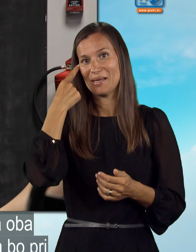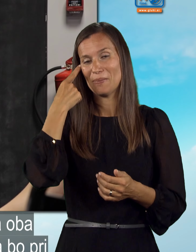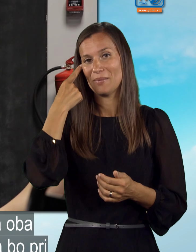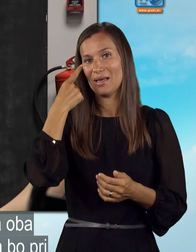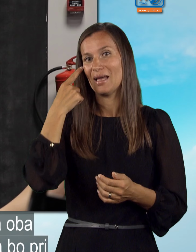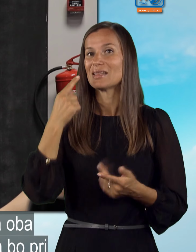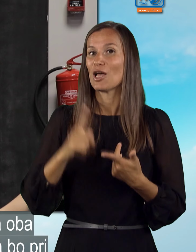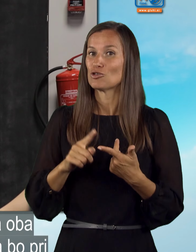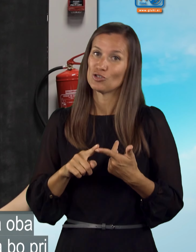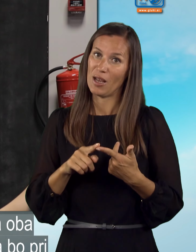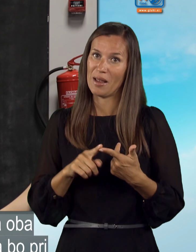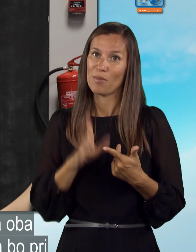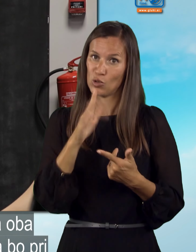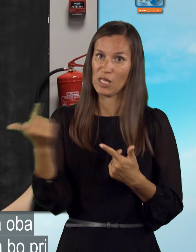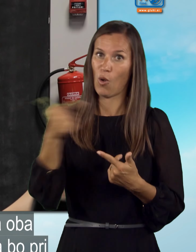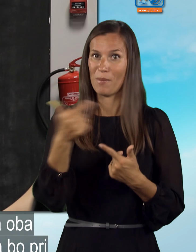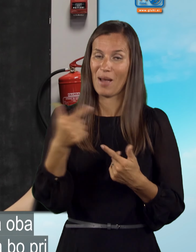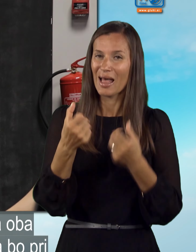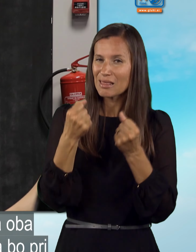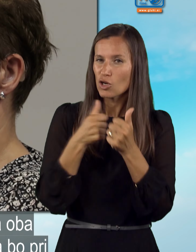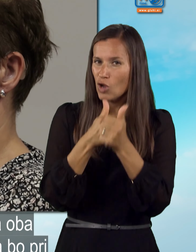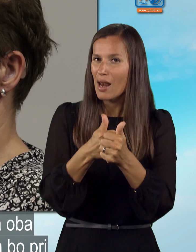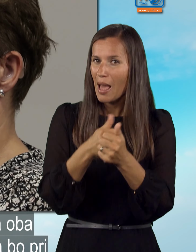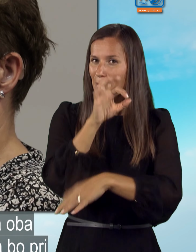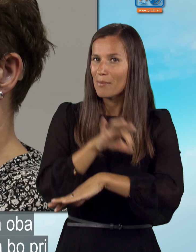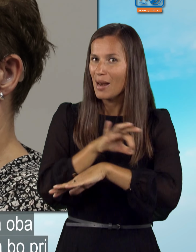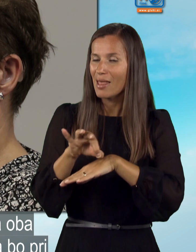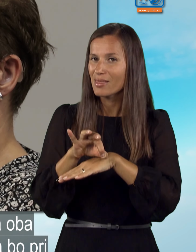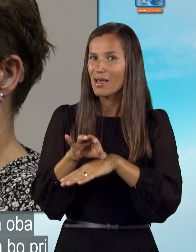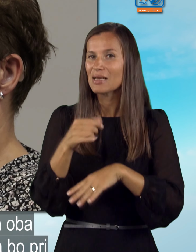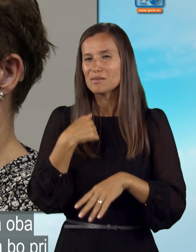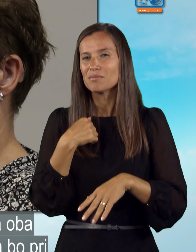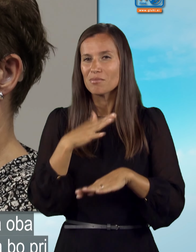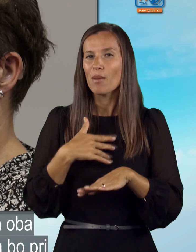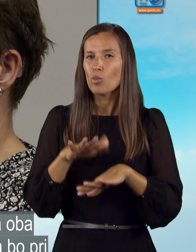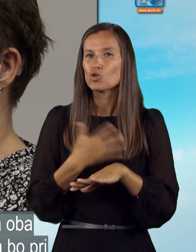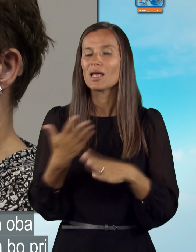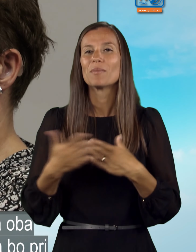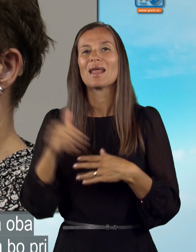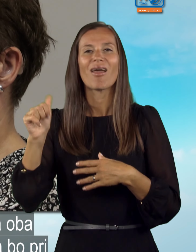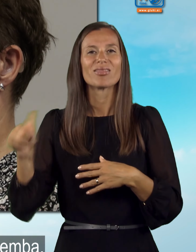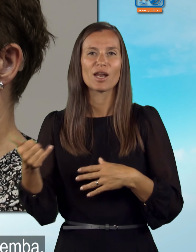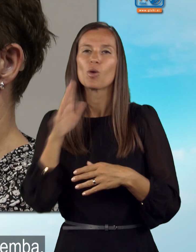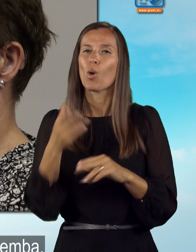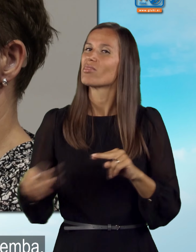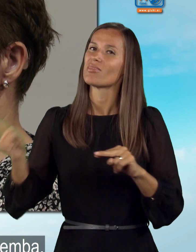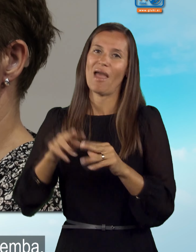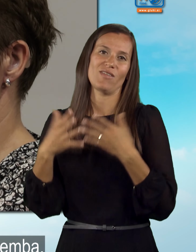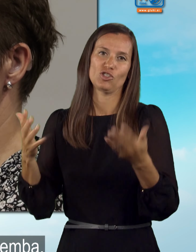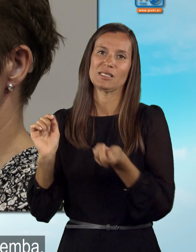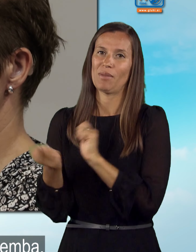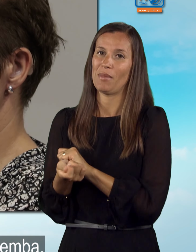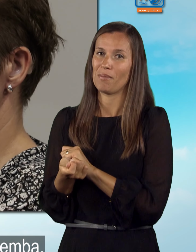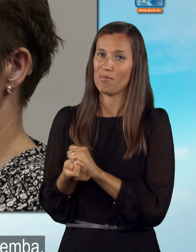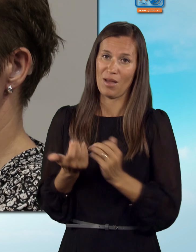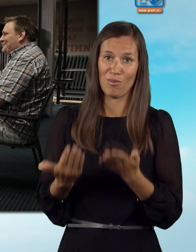jaz mislim, da če se bosta oba držala plana, nekako se mi zdi, da bo pri Andreju